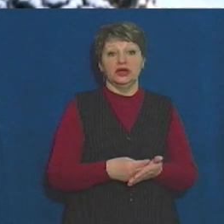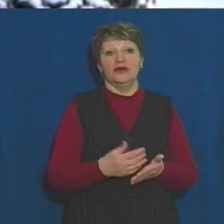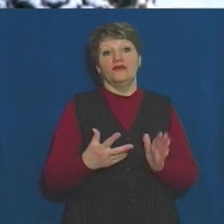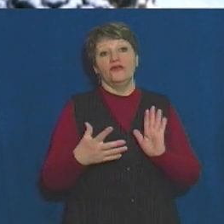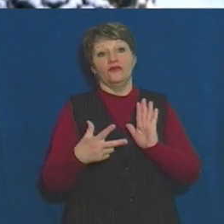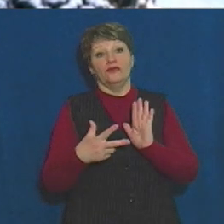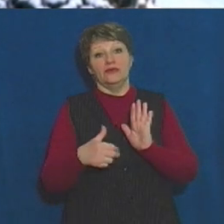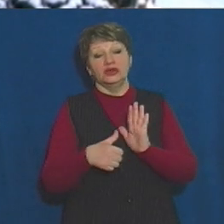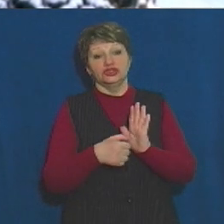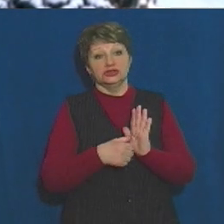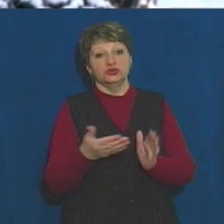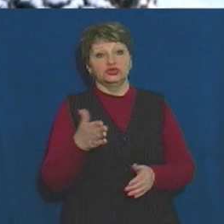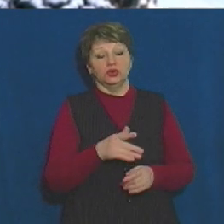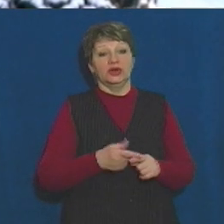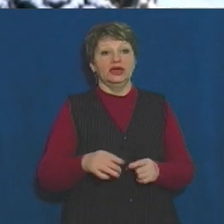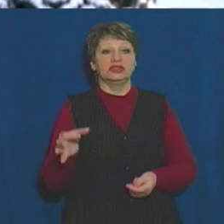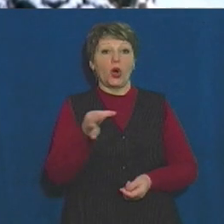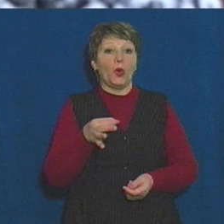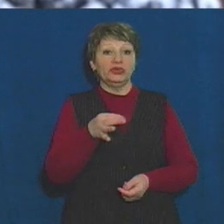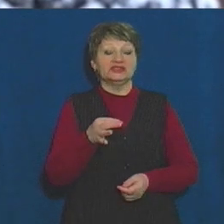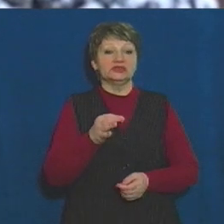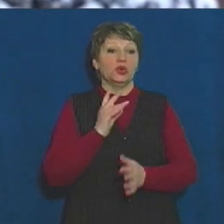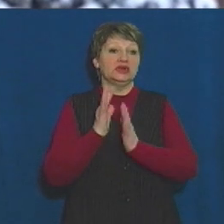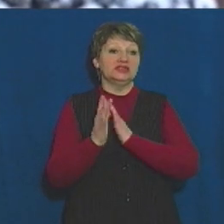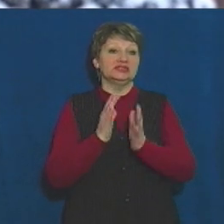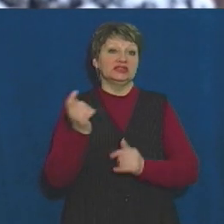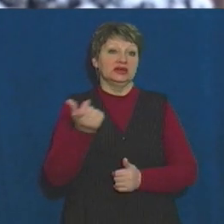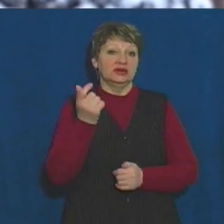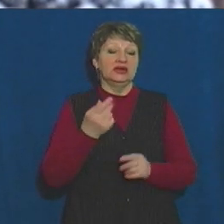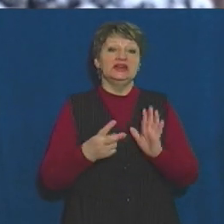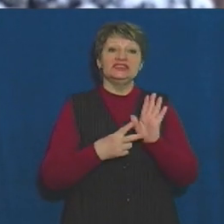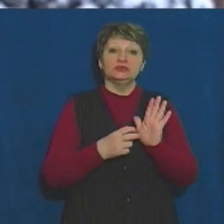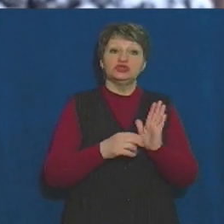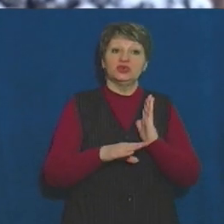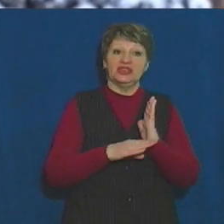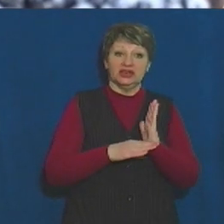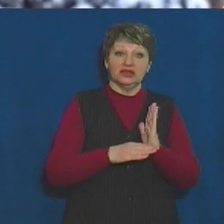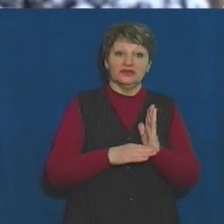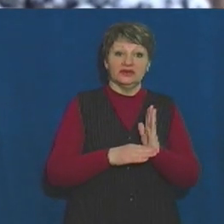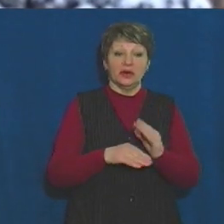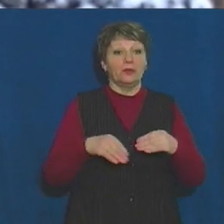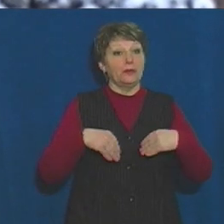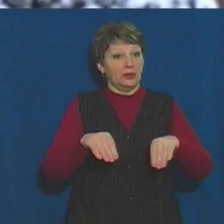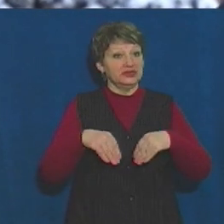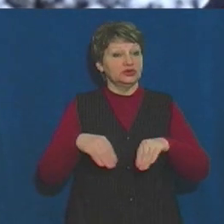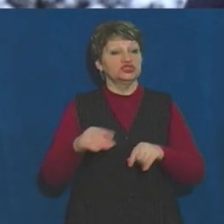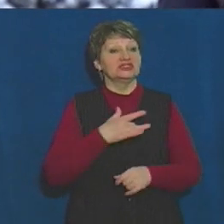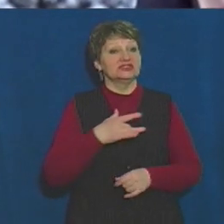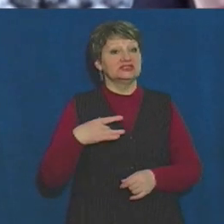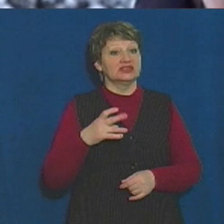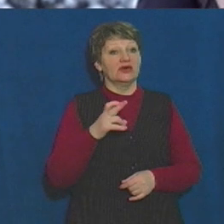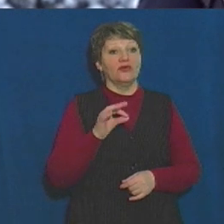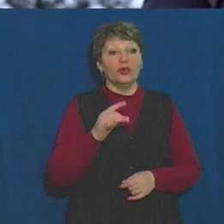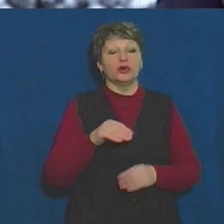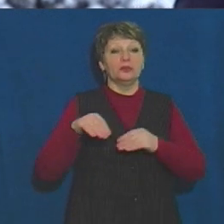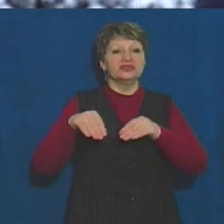давало нам обласне лісове господарство. 700 ці дерев однозначно, звичайно, не посаджені в Сосновому Бору, вони посаджені по всім